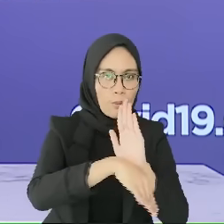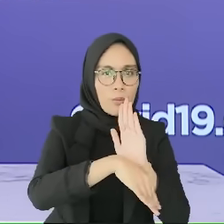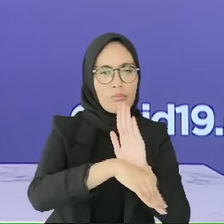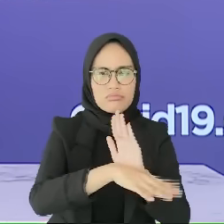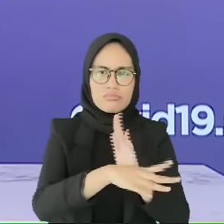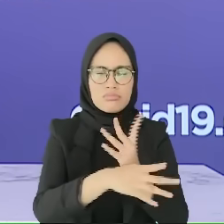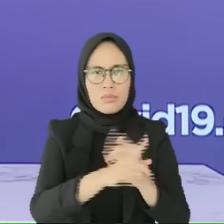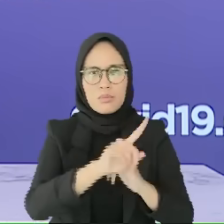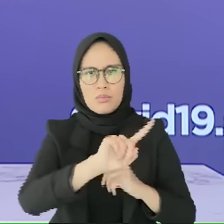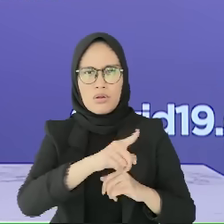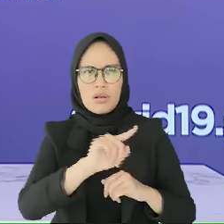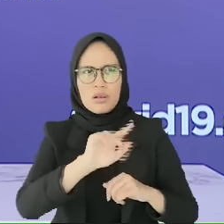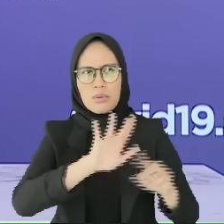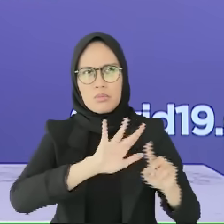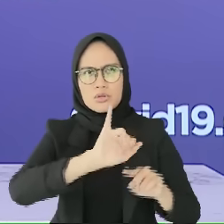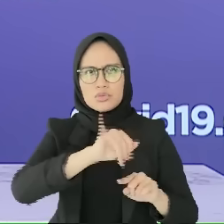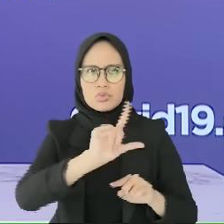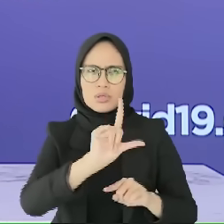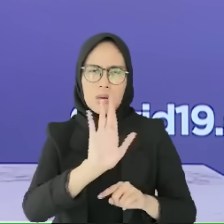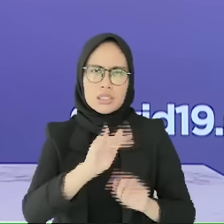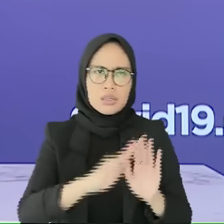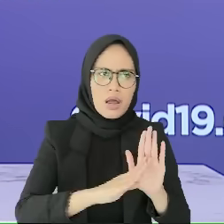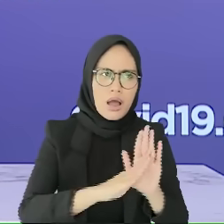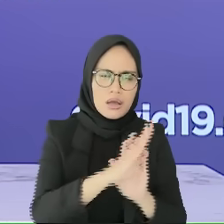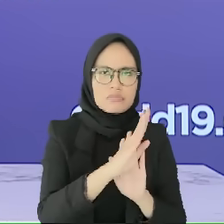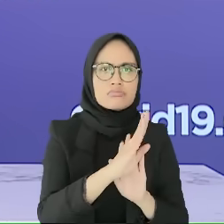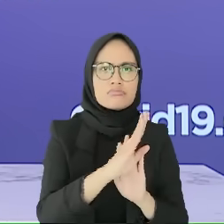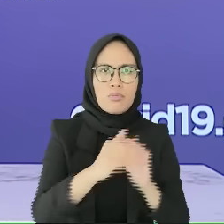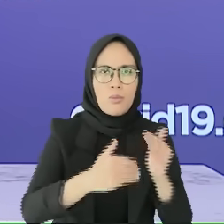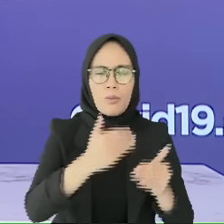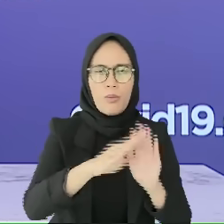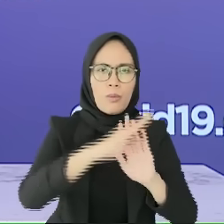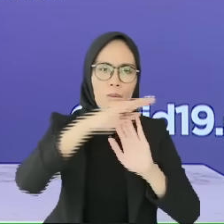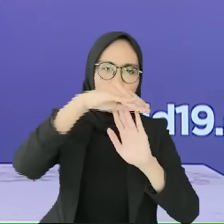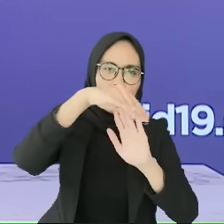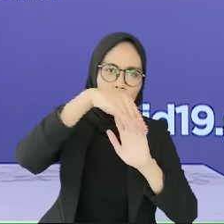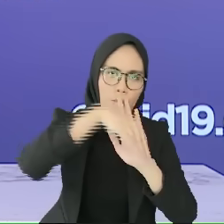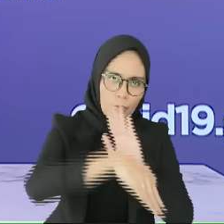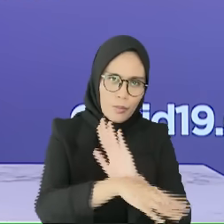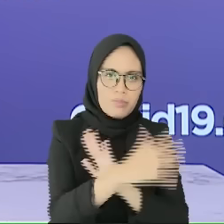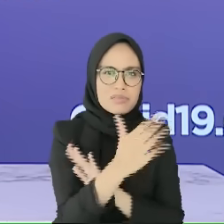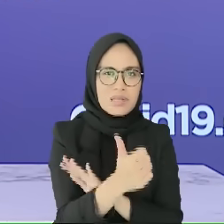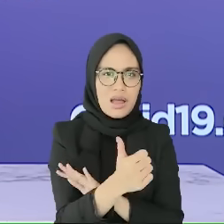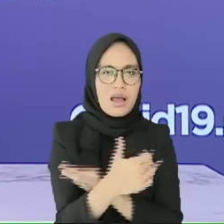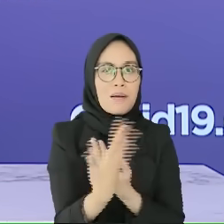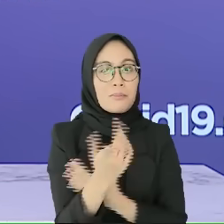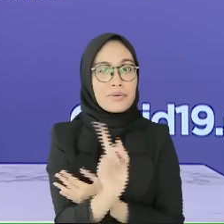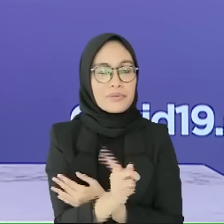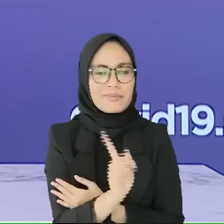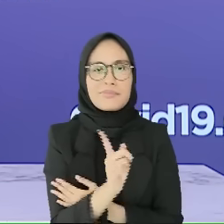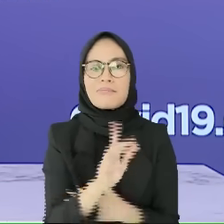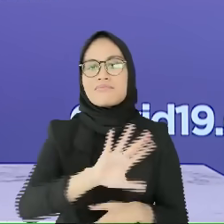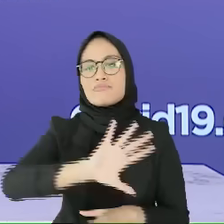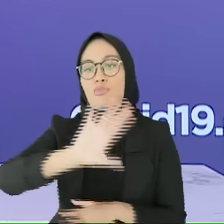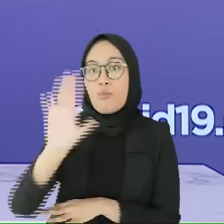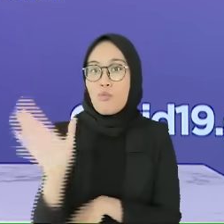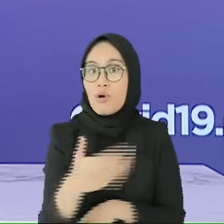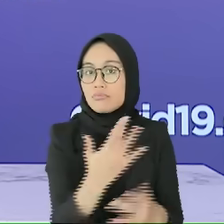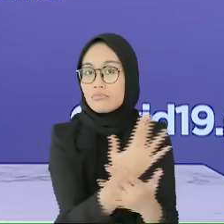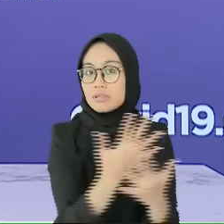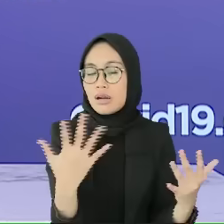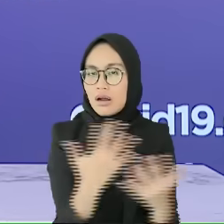15 Juli 2021 lalu adalah hasil kerja keras seluruh elemen masyarakat dalam pengendalian kasus